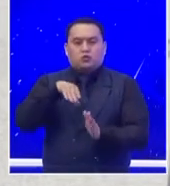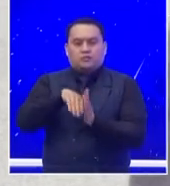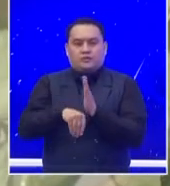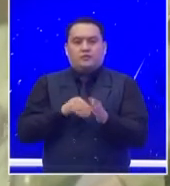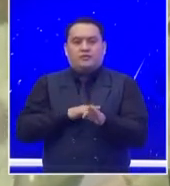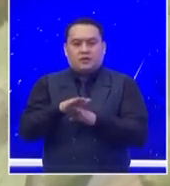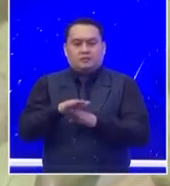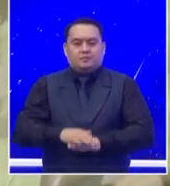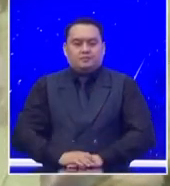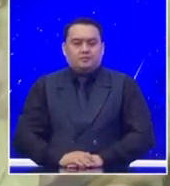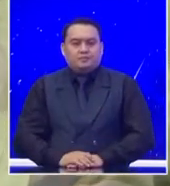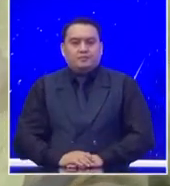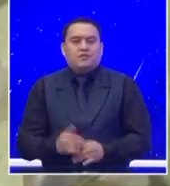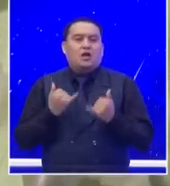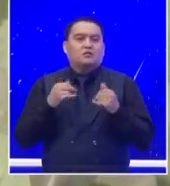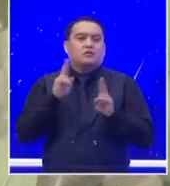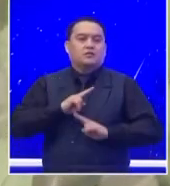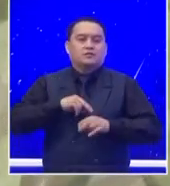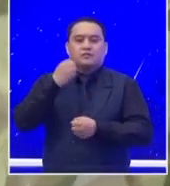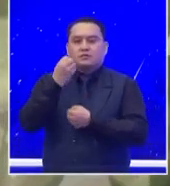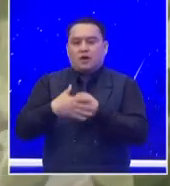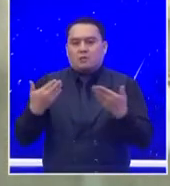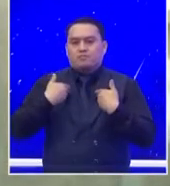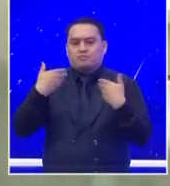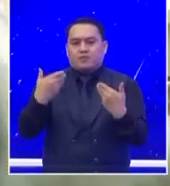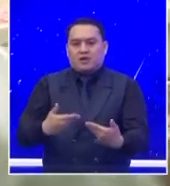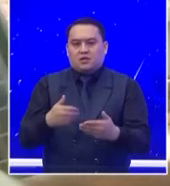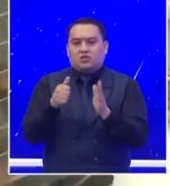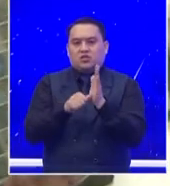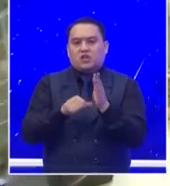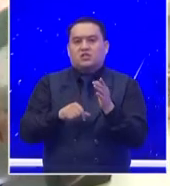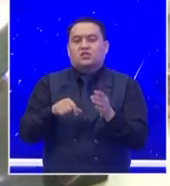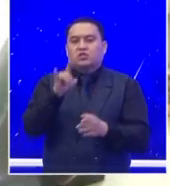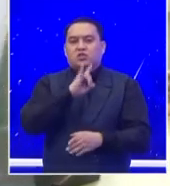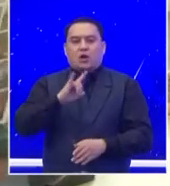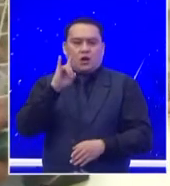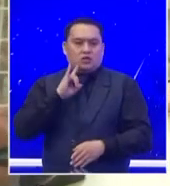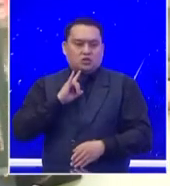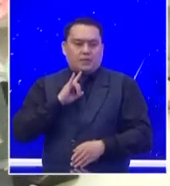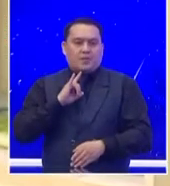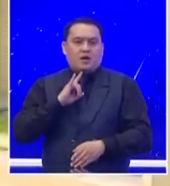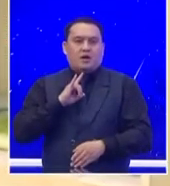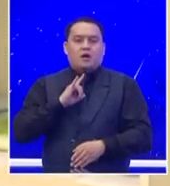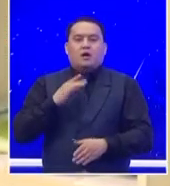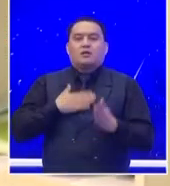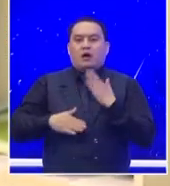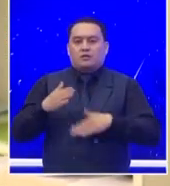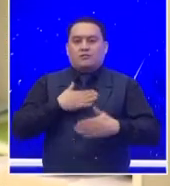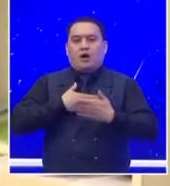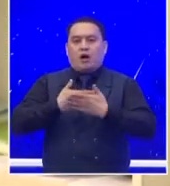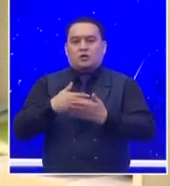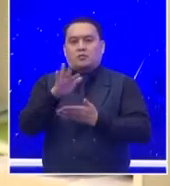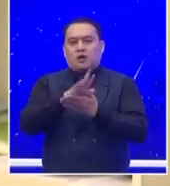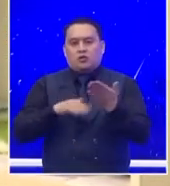счастливыми. Всего в этот день сотрудники молодежного центра поздравили порядка 6 представительниц прекрасного пола. Радовать женщин активисты